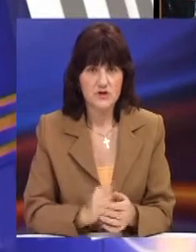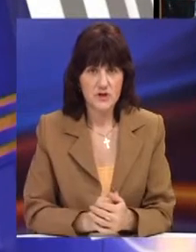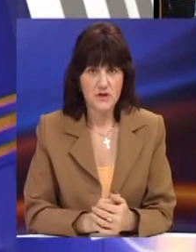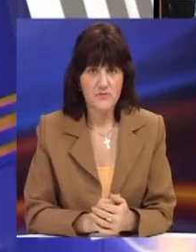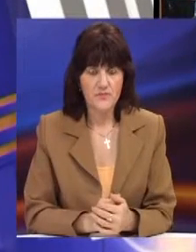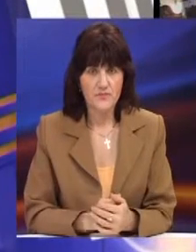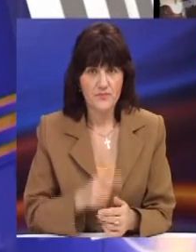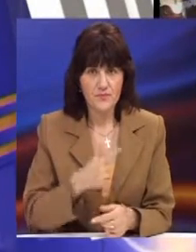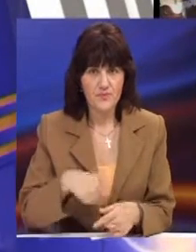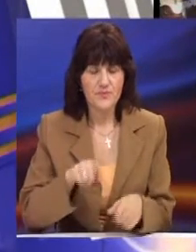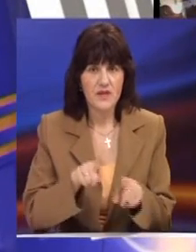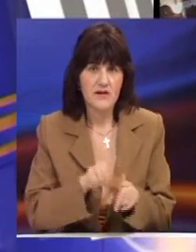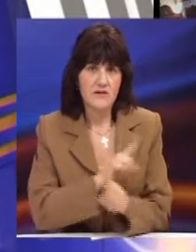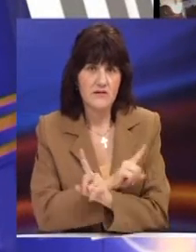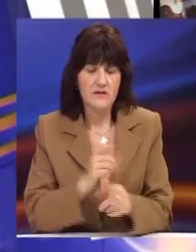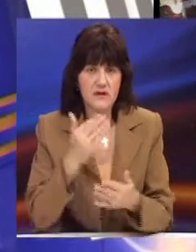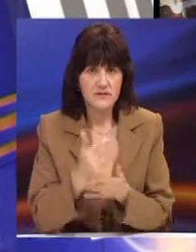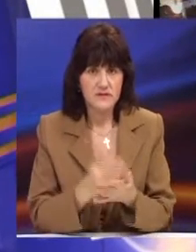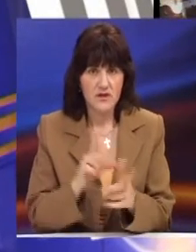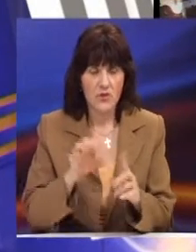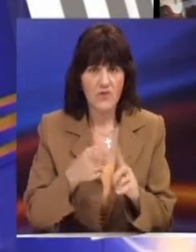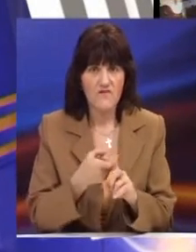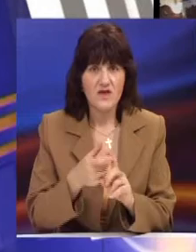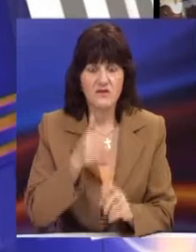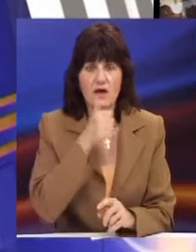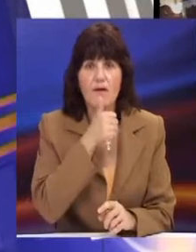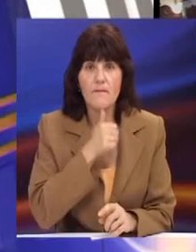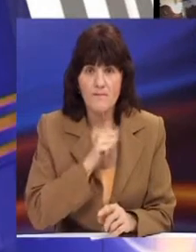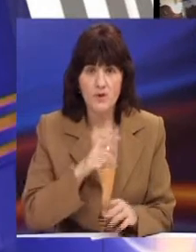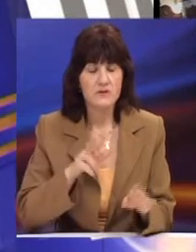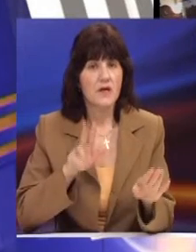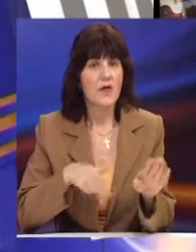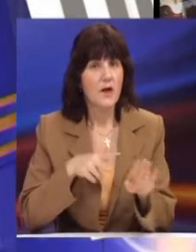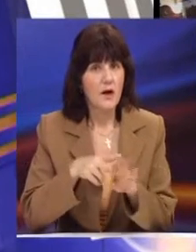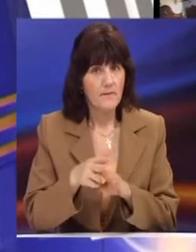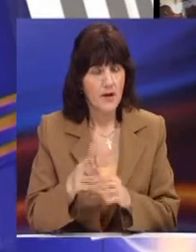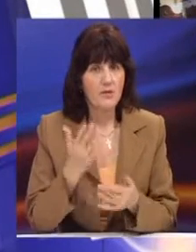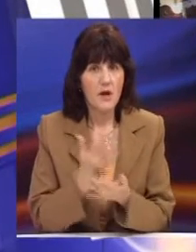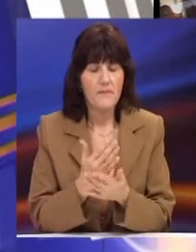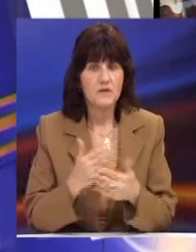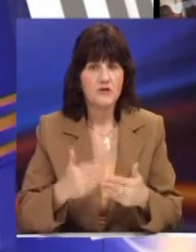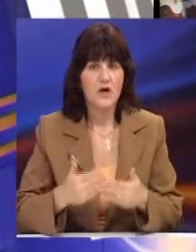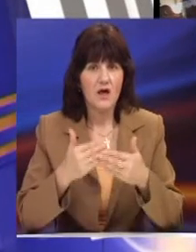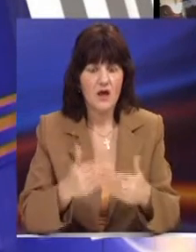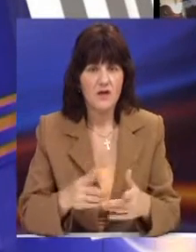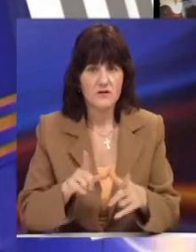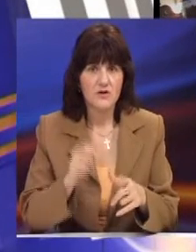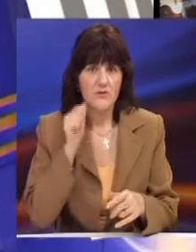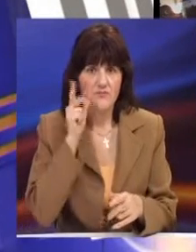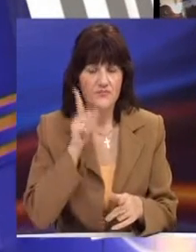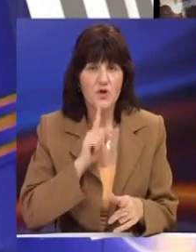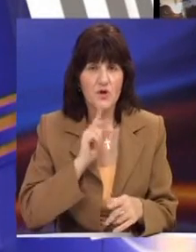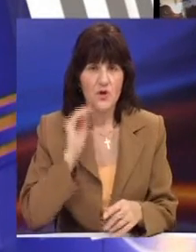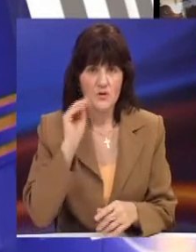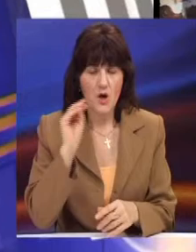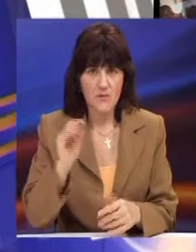uzdržana. Odbornici su usvojili i set odluka vezano za poreze i onda je sednica prekinuta i bit će nastavljena u terminu